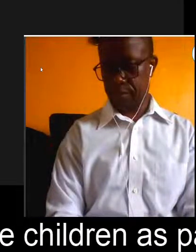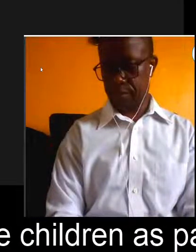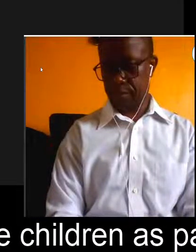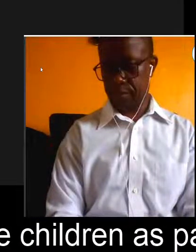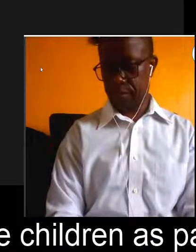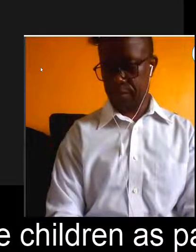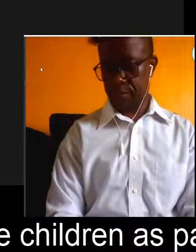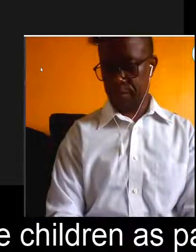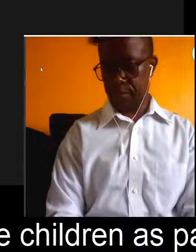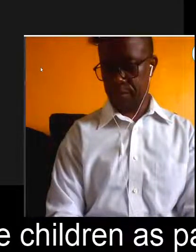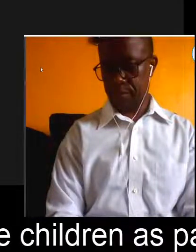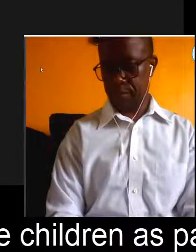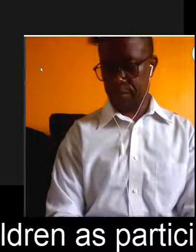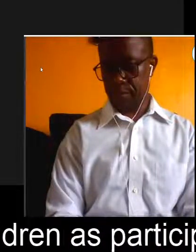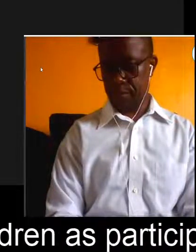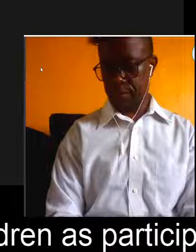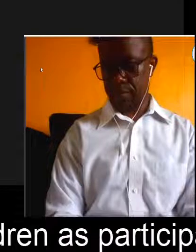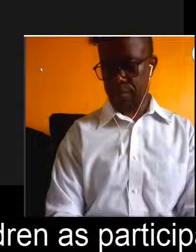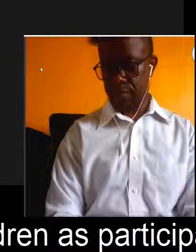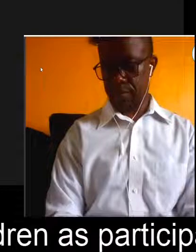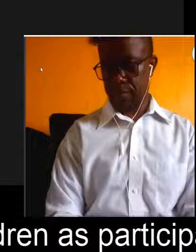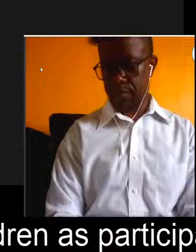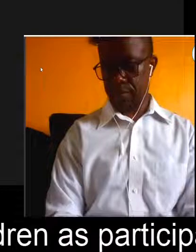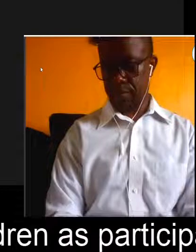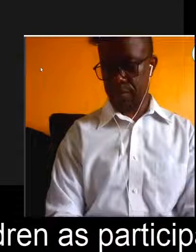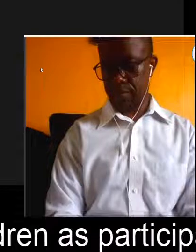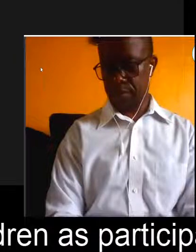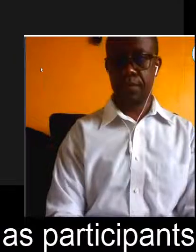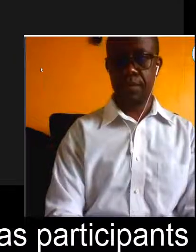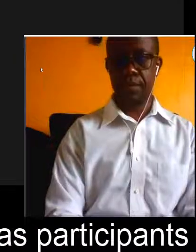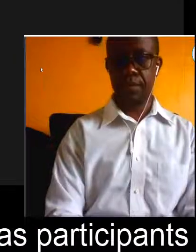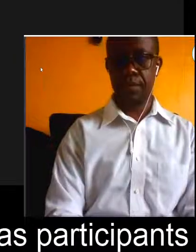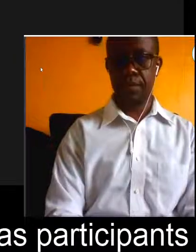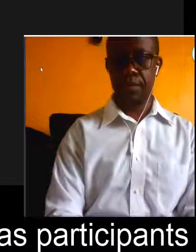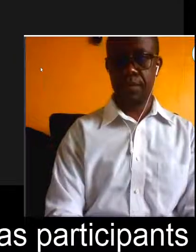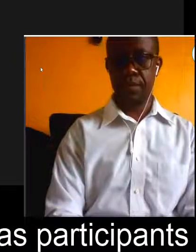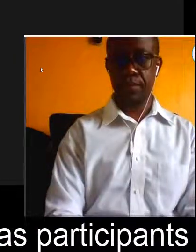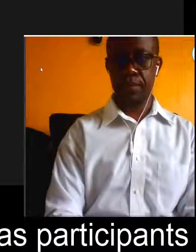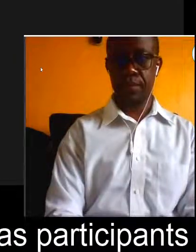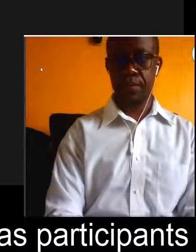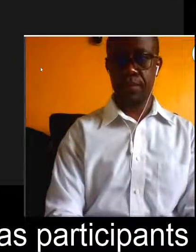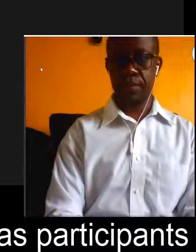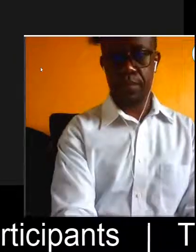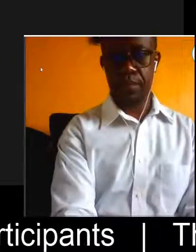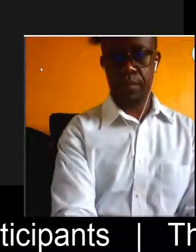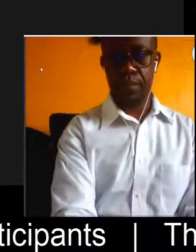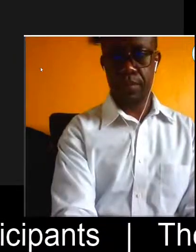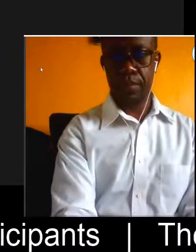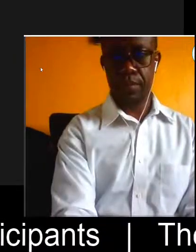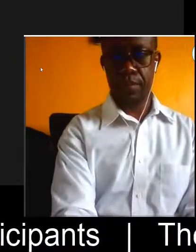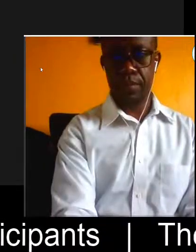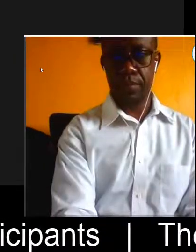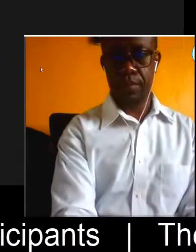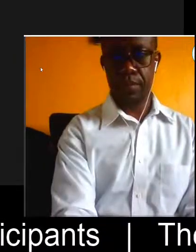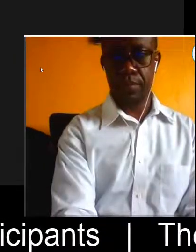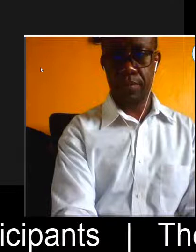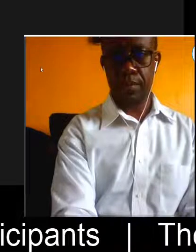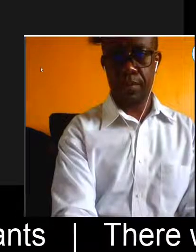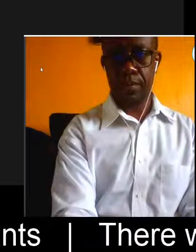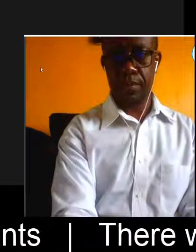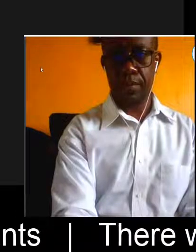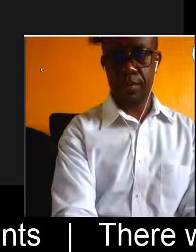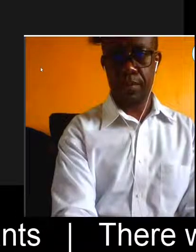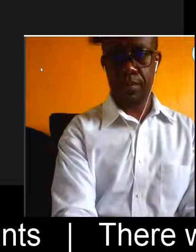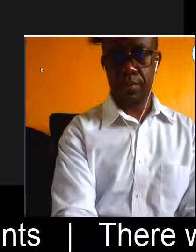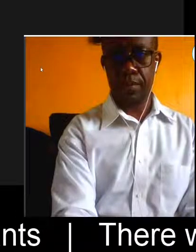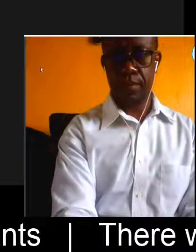qu'il y a aussi l'existence d'un forum national des enfants au Burundi qui a été créé en 2012. Il y a aussi l'existence d'un code de personnes et